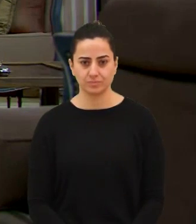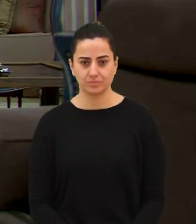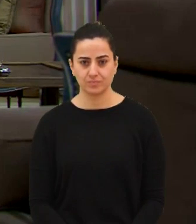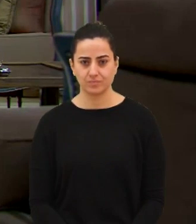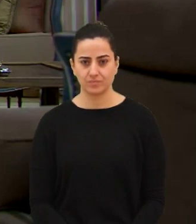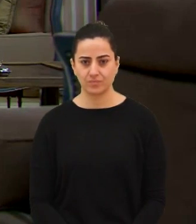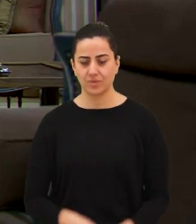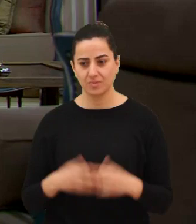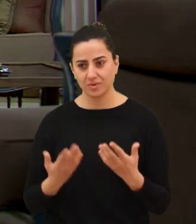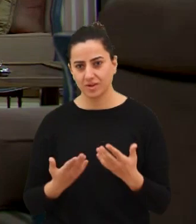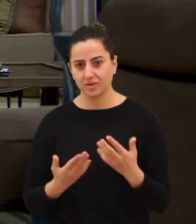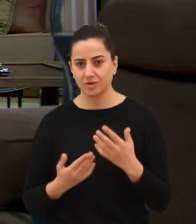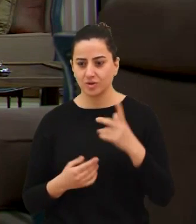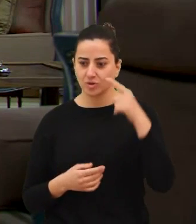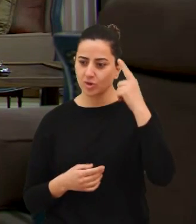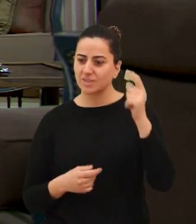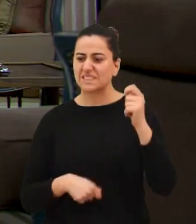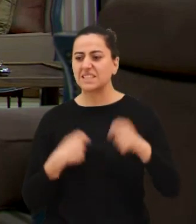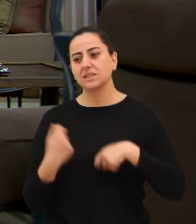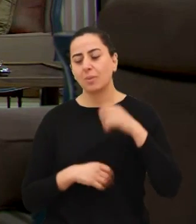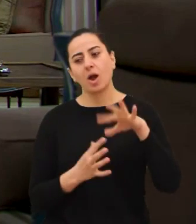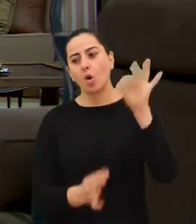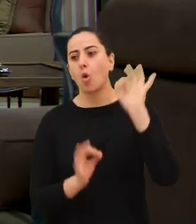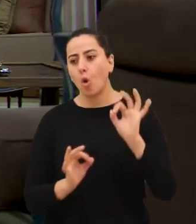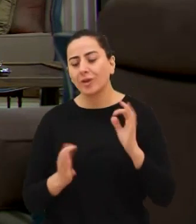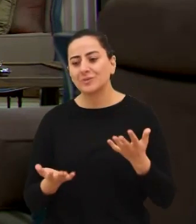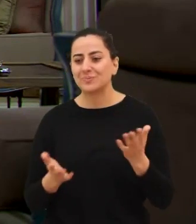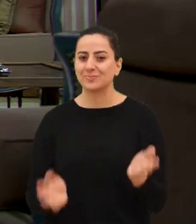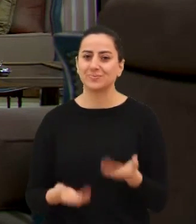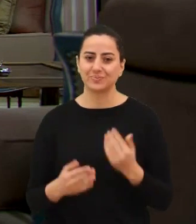Yani bir yandan da rüyamdan her türlü saçmalık beklenir ya, neyse.